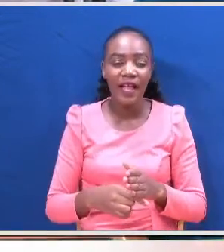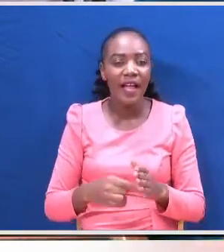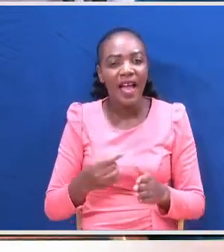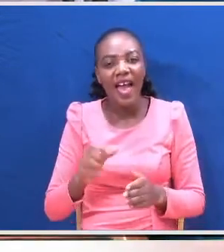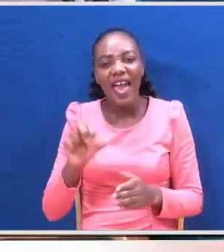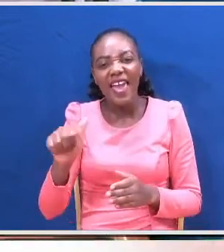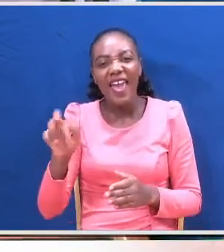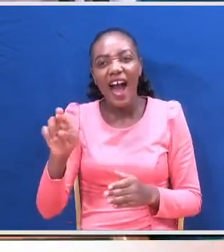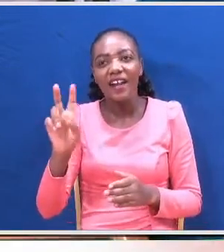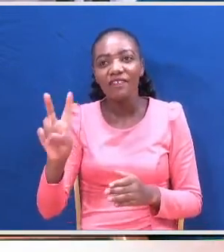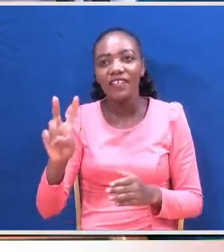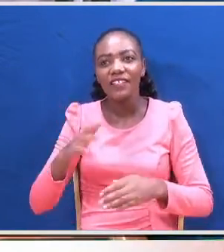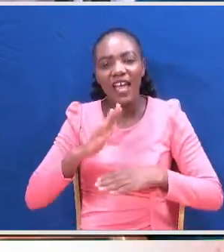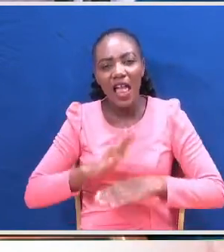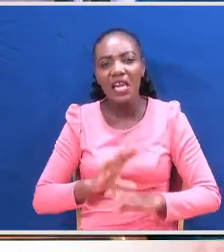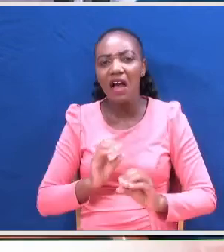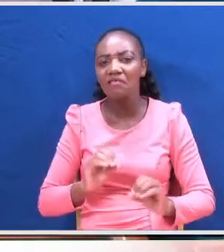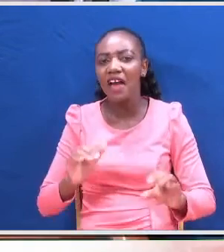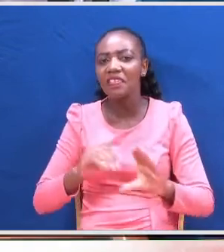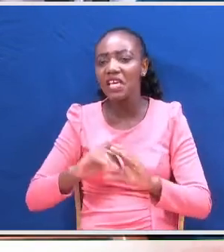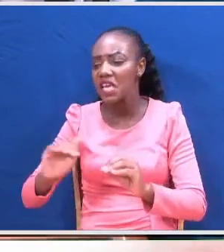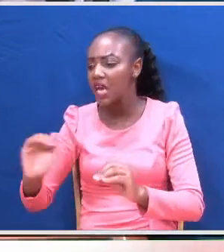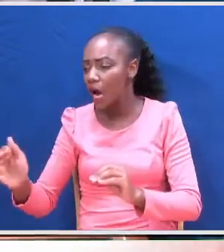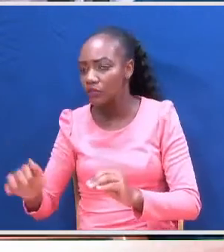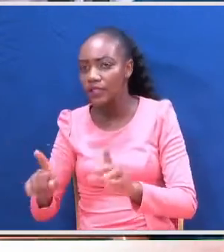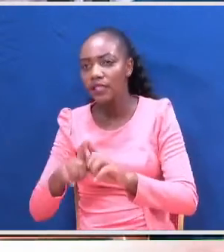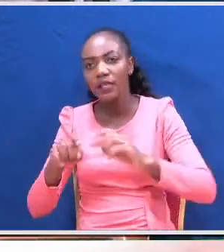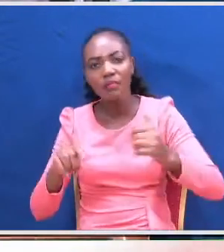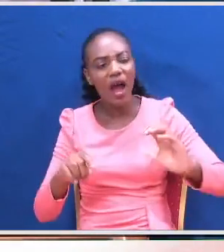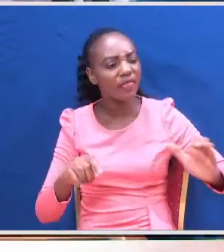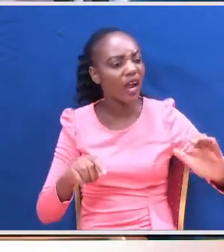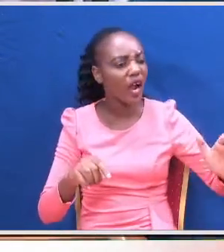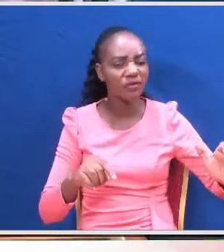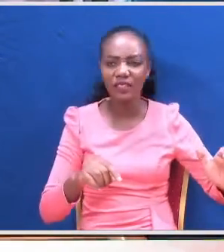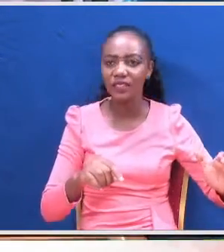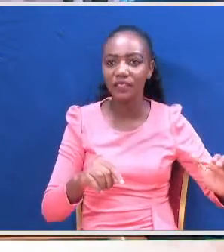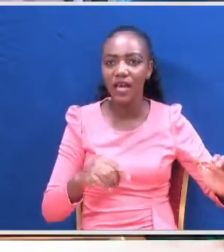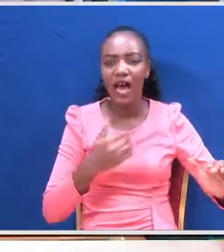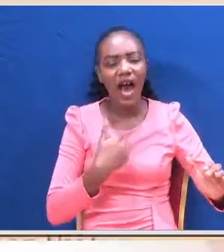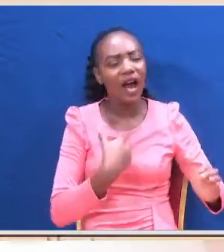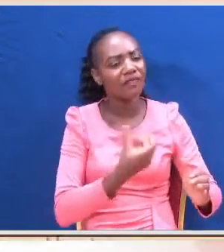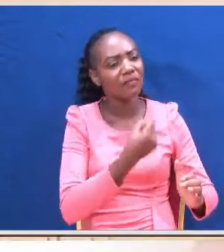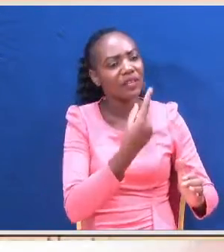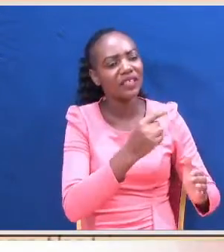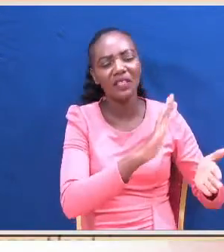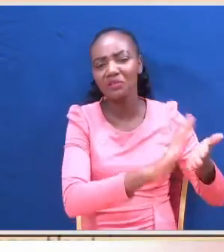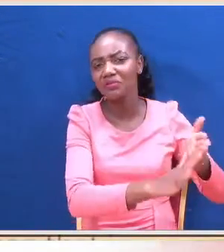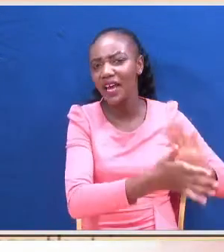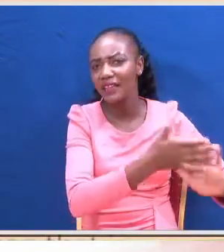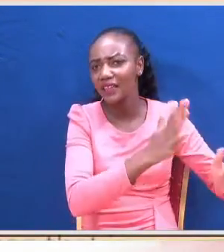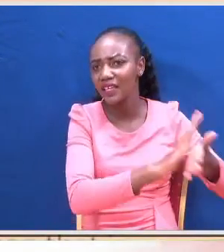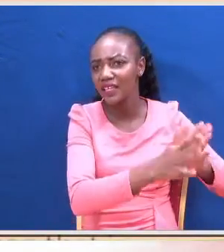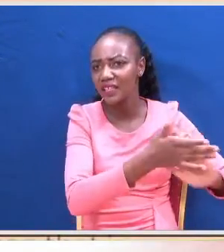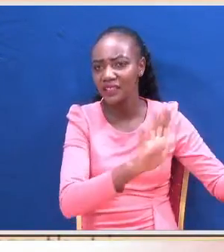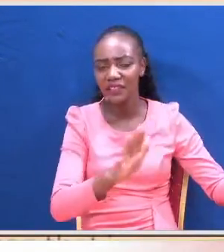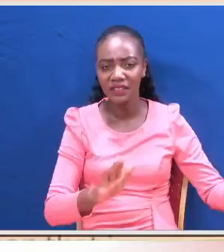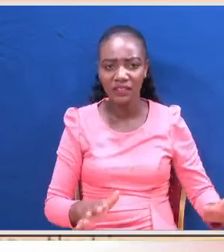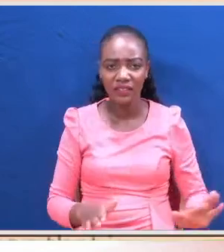za ARVs katika kaunti, huku kaunti zingine zikikosa dawa hizo. There are counties with